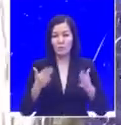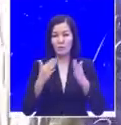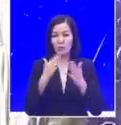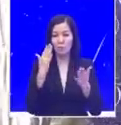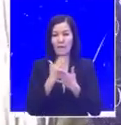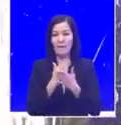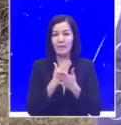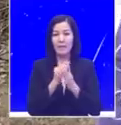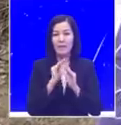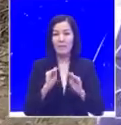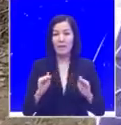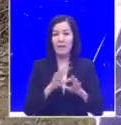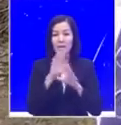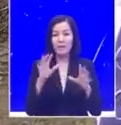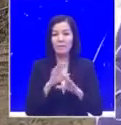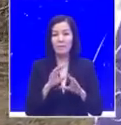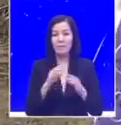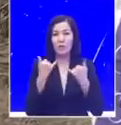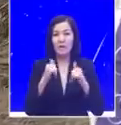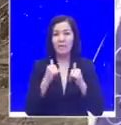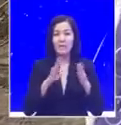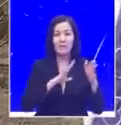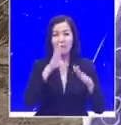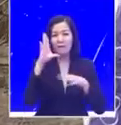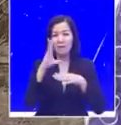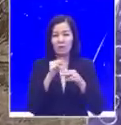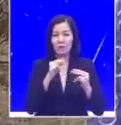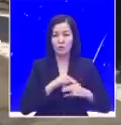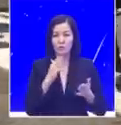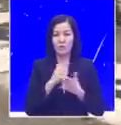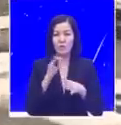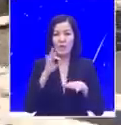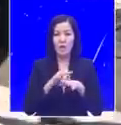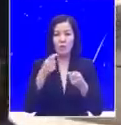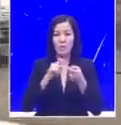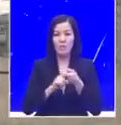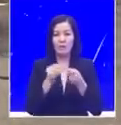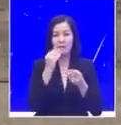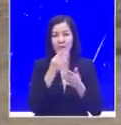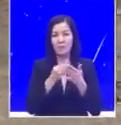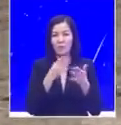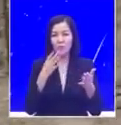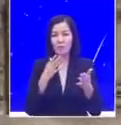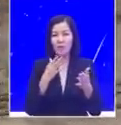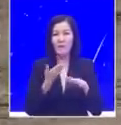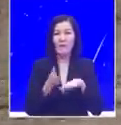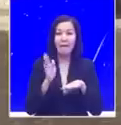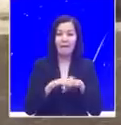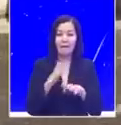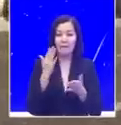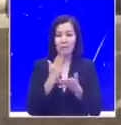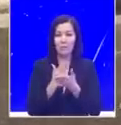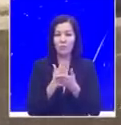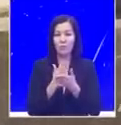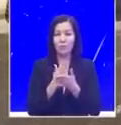Бар баласын бағу үшін асханада тәулікпен жұмыс істейді. Індетке байланысты азық-түліктің қымбаттауы қиыншылық туғызып отыр